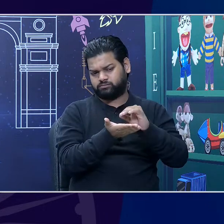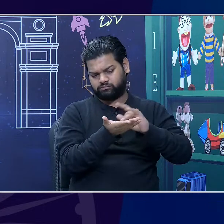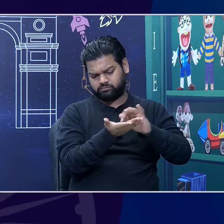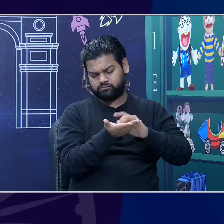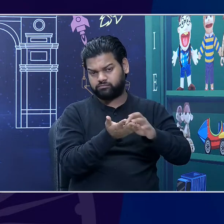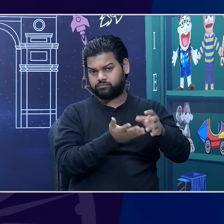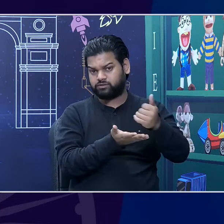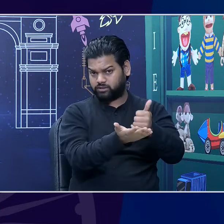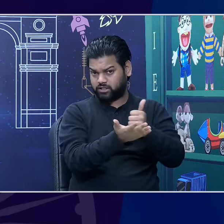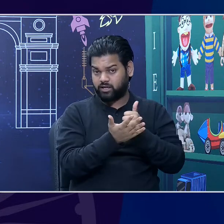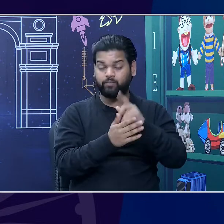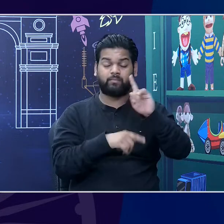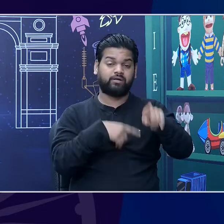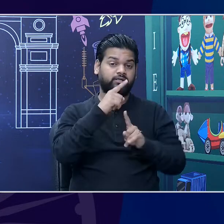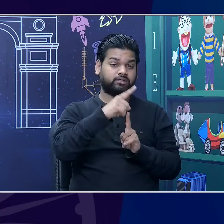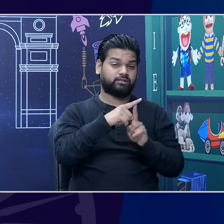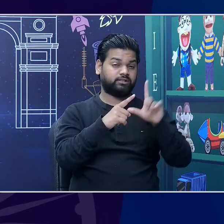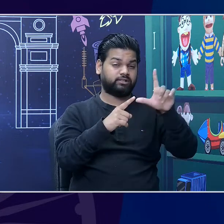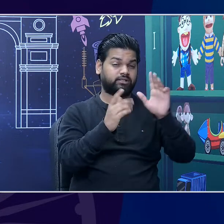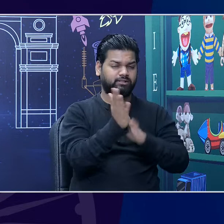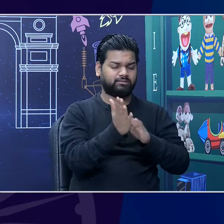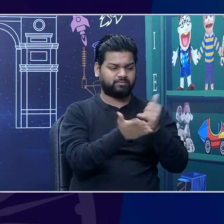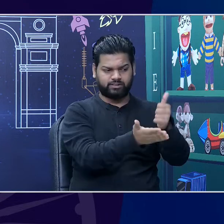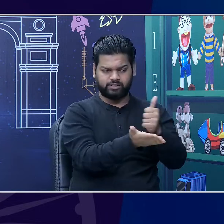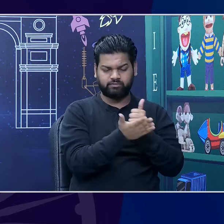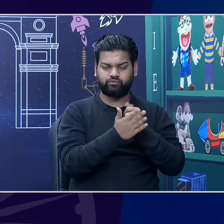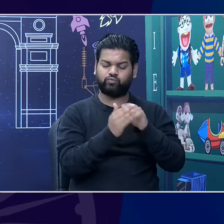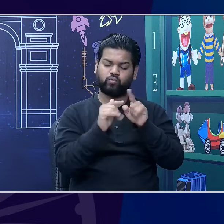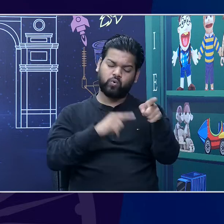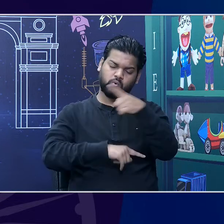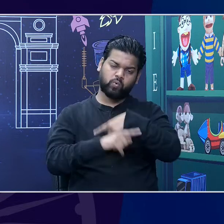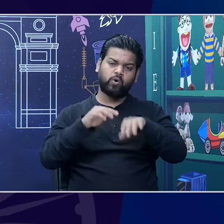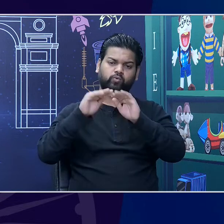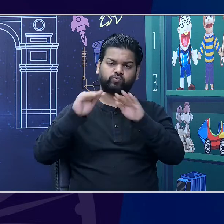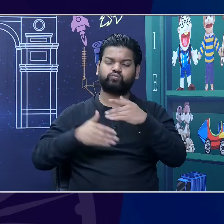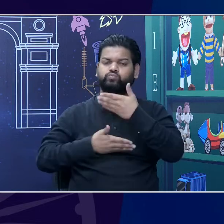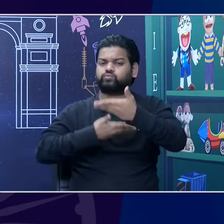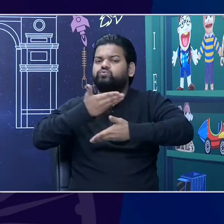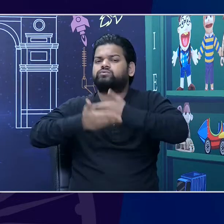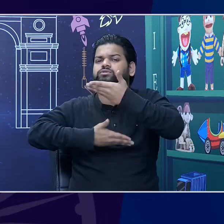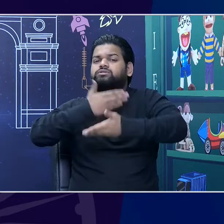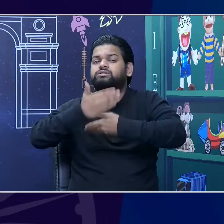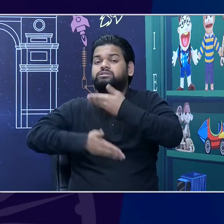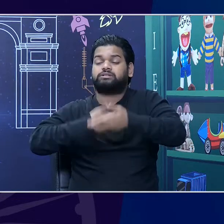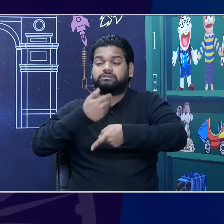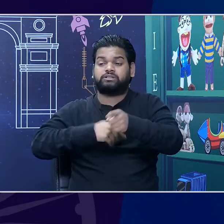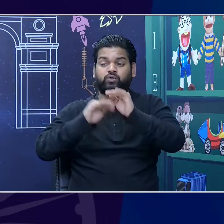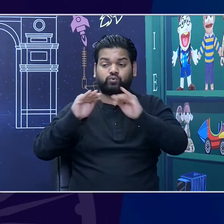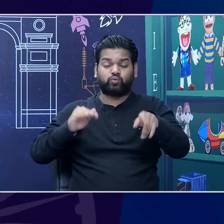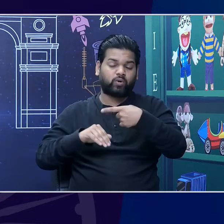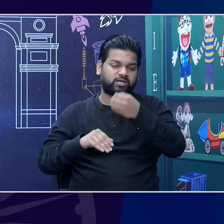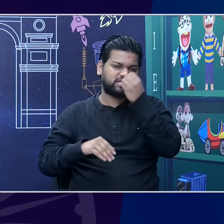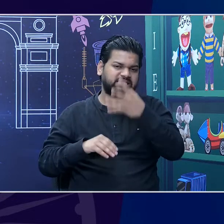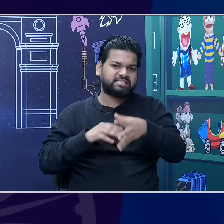की मदद से हम परपेंडिकुलर और ये ट्रायंगल्स से दिखा सकते हैं बच्चों को, तो ईजिली वो अंडरस्टैंड कर